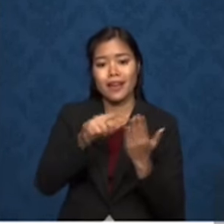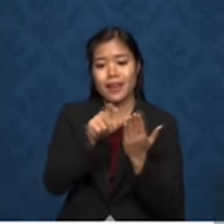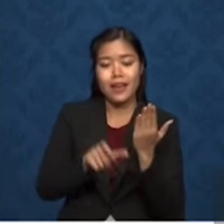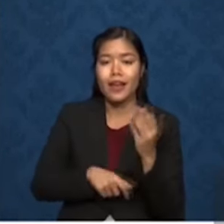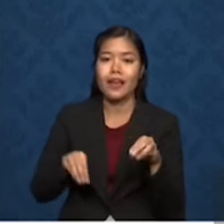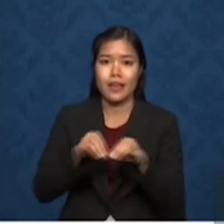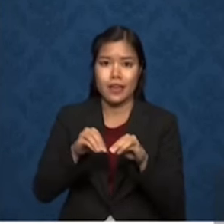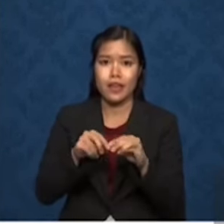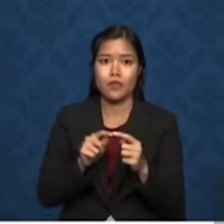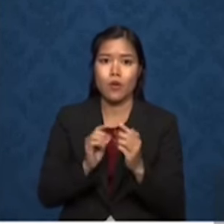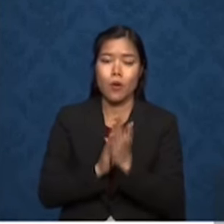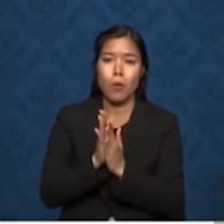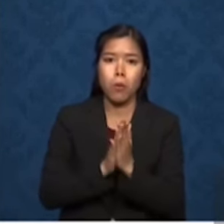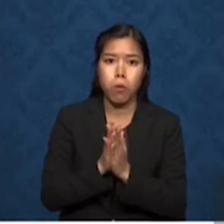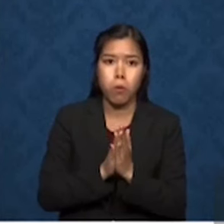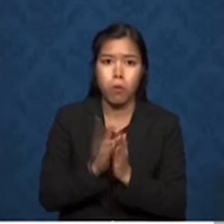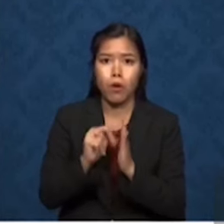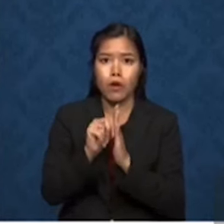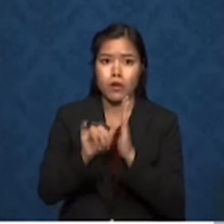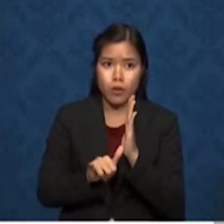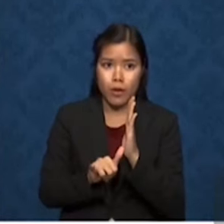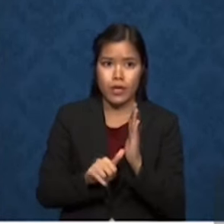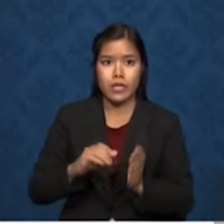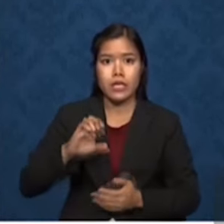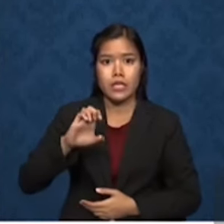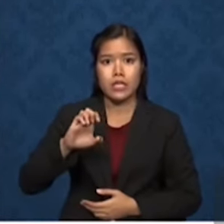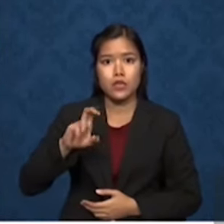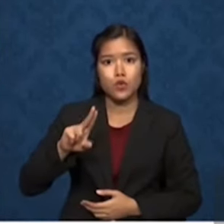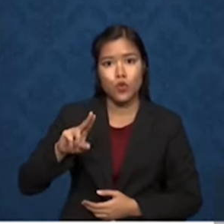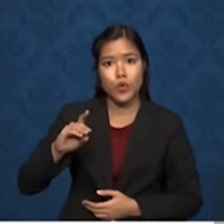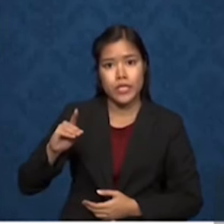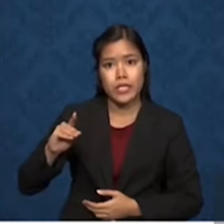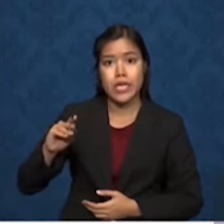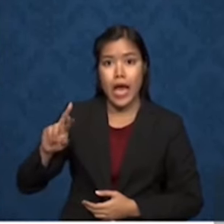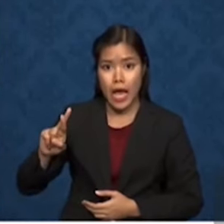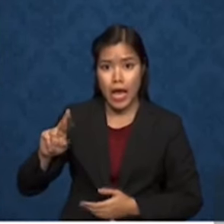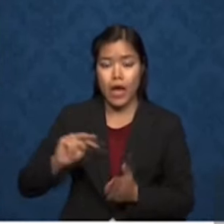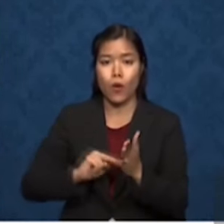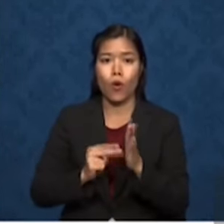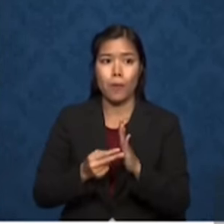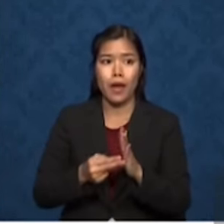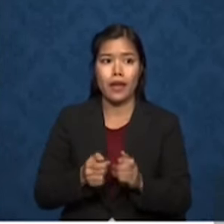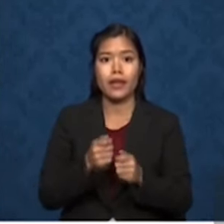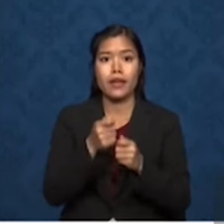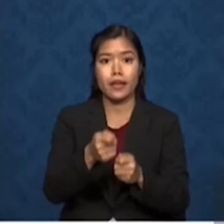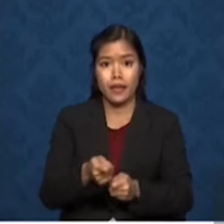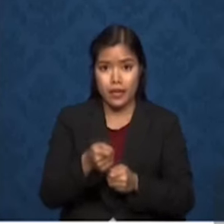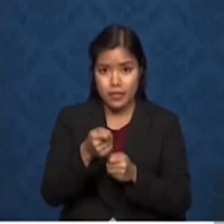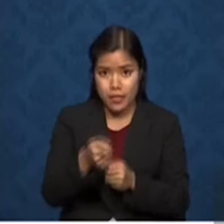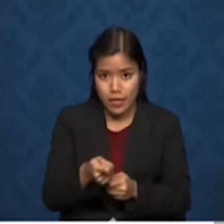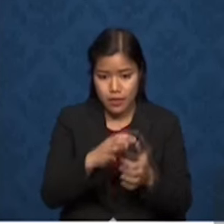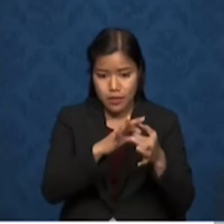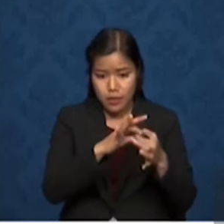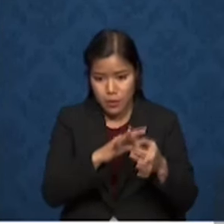ของนโยบายอ udrนั่นหมายความว่าการทำเกษตรที่เป็นมิตรต่อสิ่ง